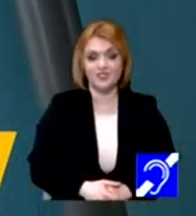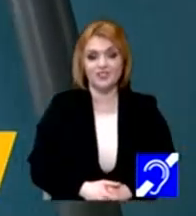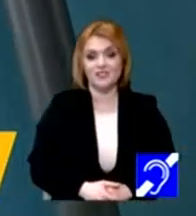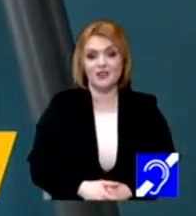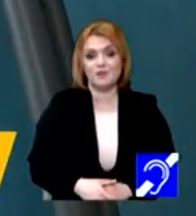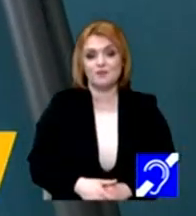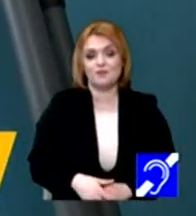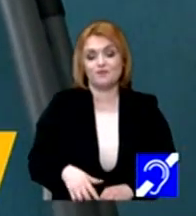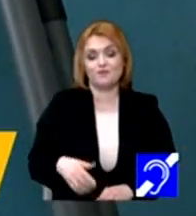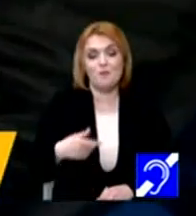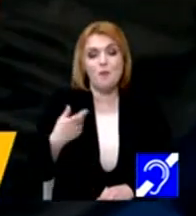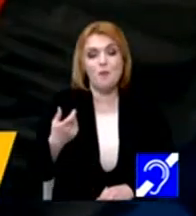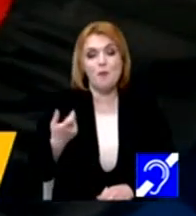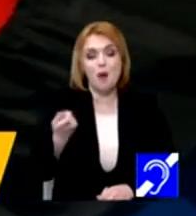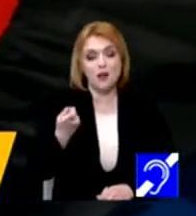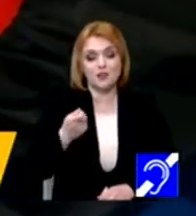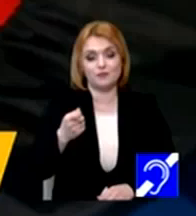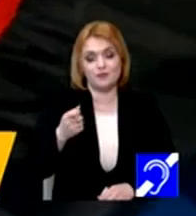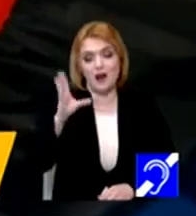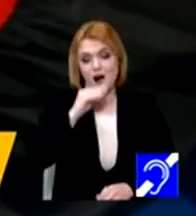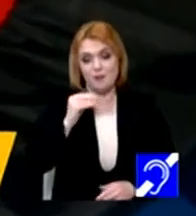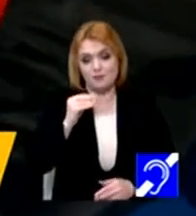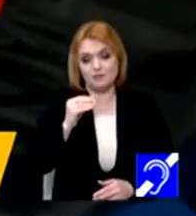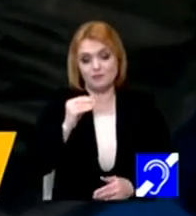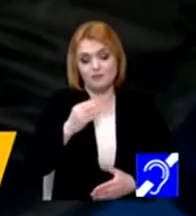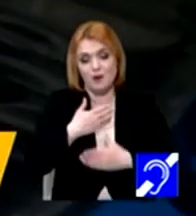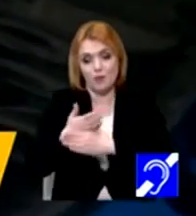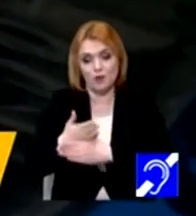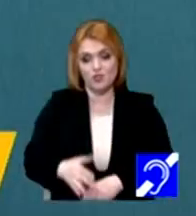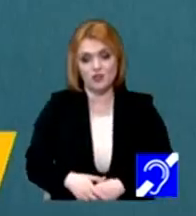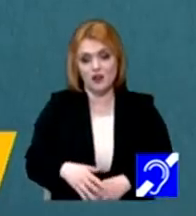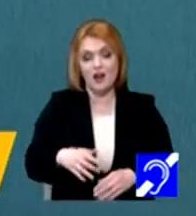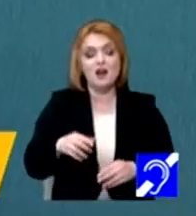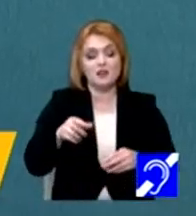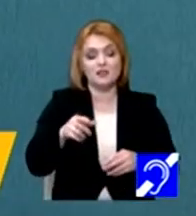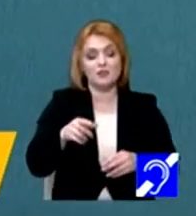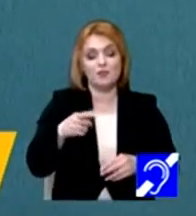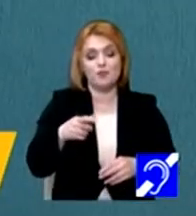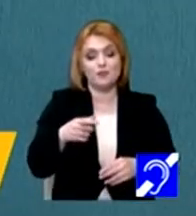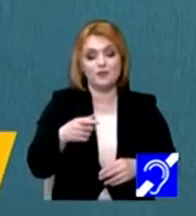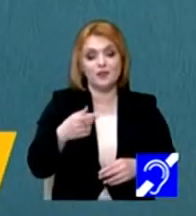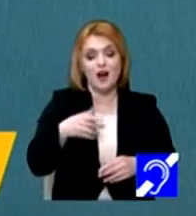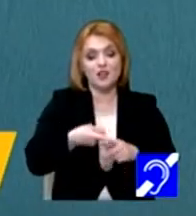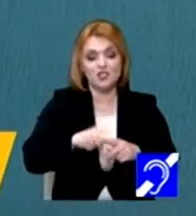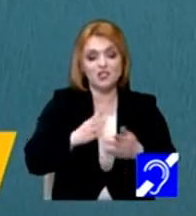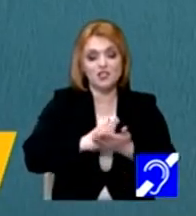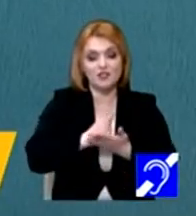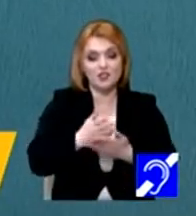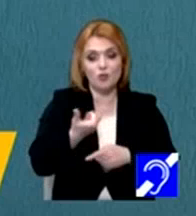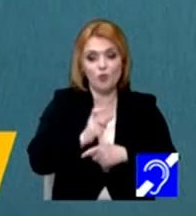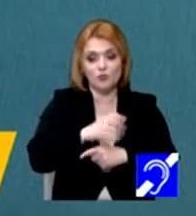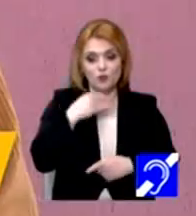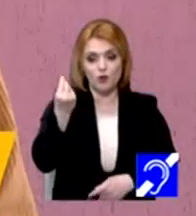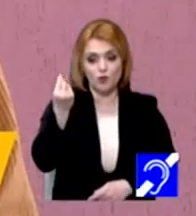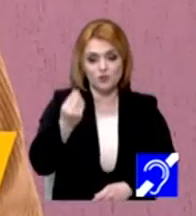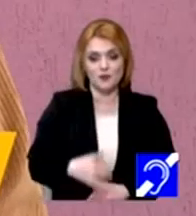copilul tău. Serviciile specialiștilor pentru astfel de probleme costă mult. Iar Arina are 7 ani și este în clasa 1. Merge la o școală